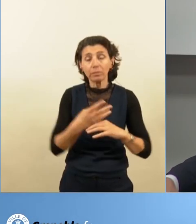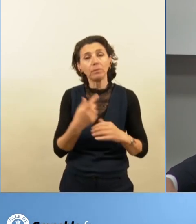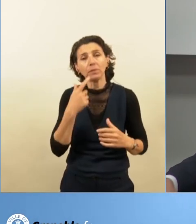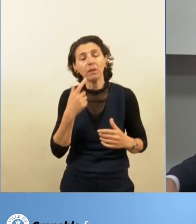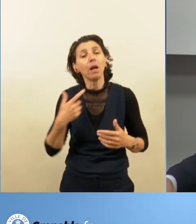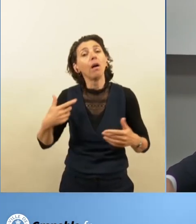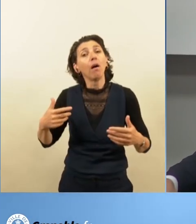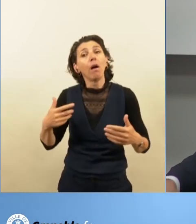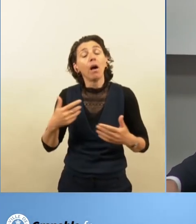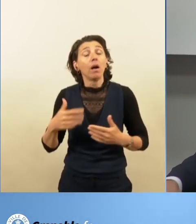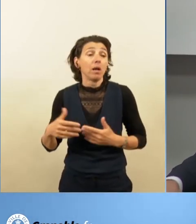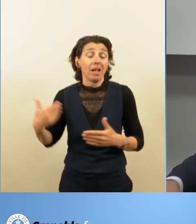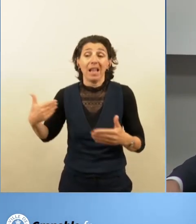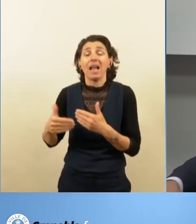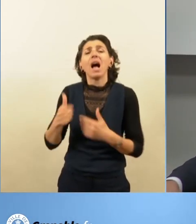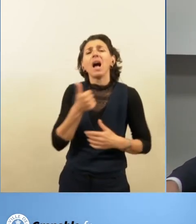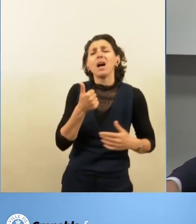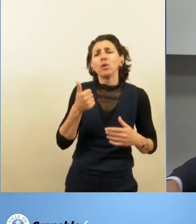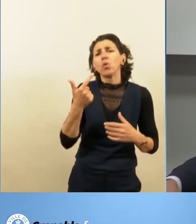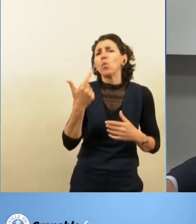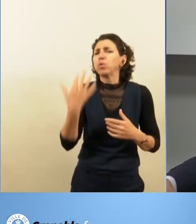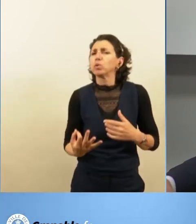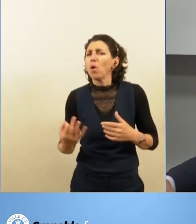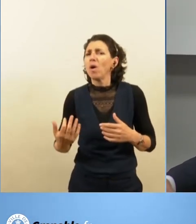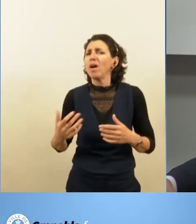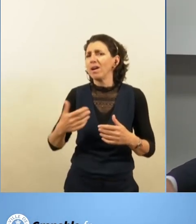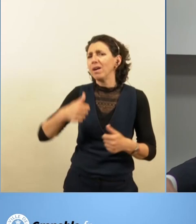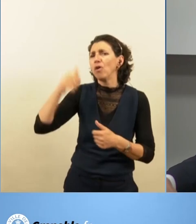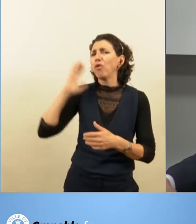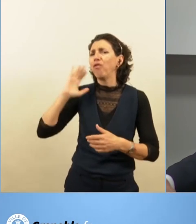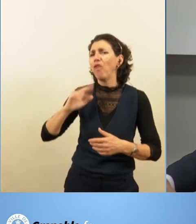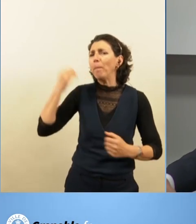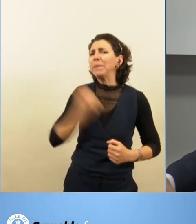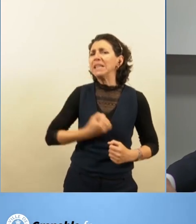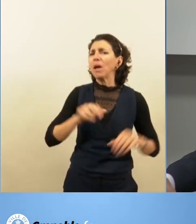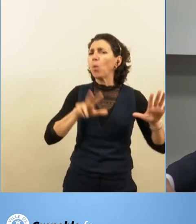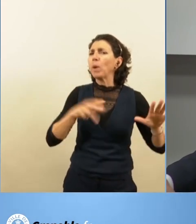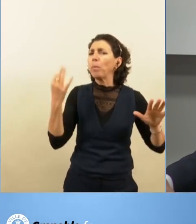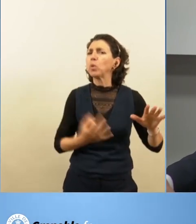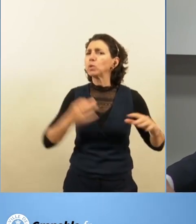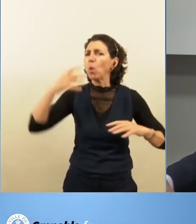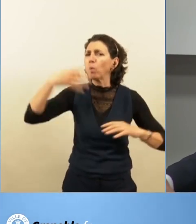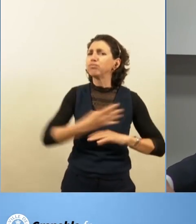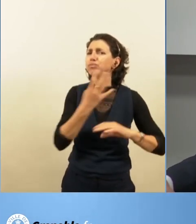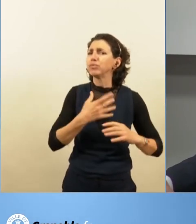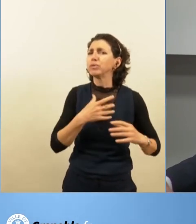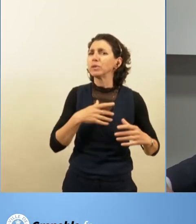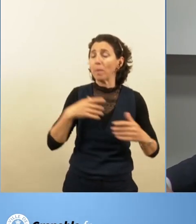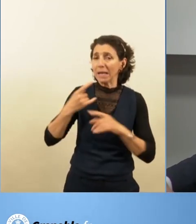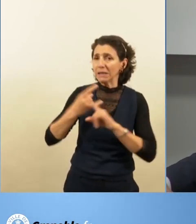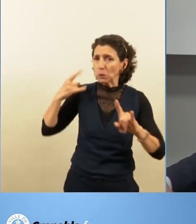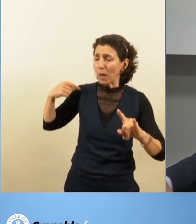lourd que c'est un 2% nous représentons de mémoire quelque chose comme 8% des émissions cumulées donc nous avons une histoire on nous a consommé